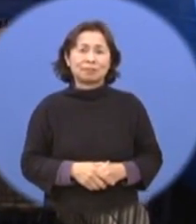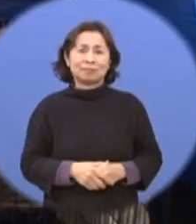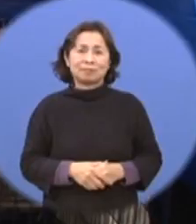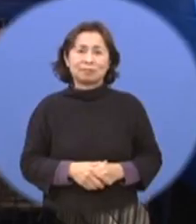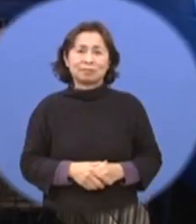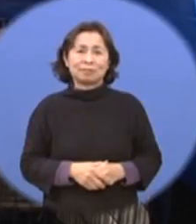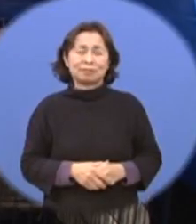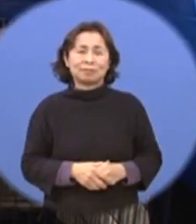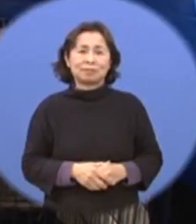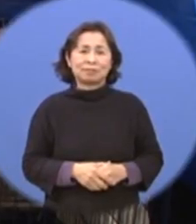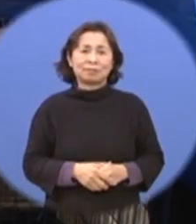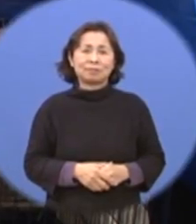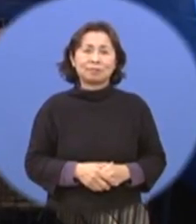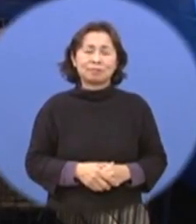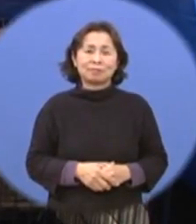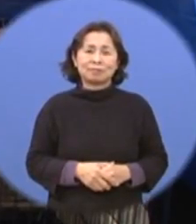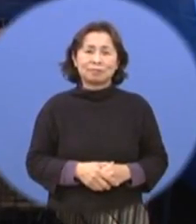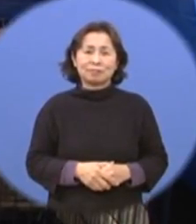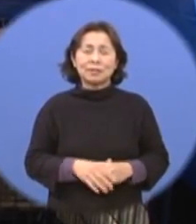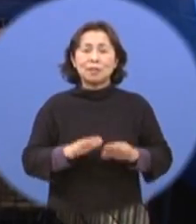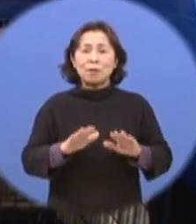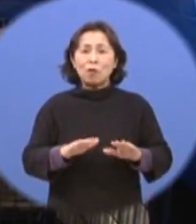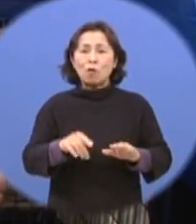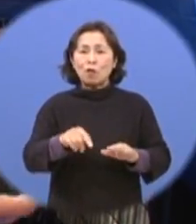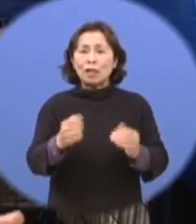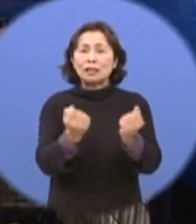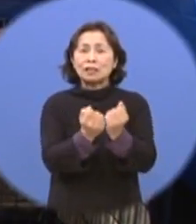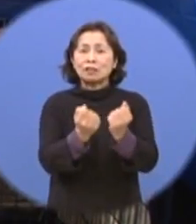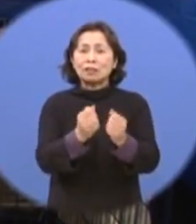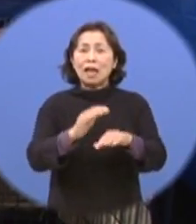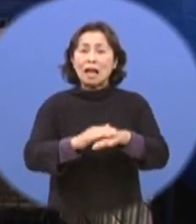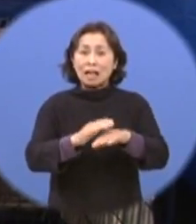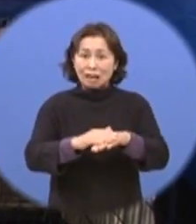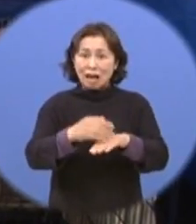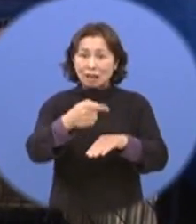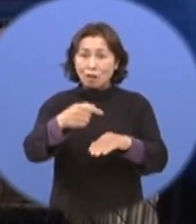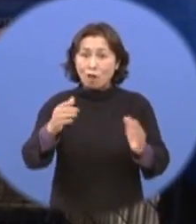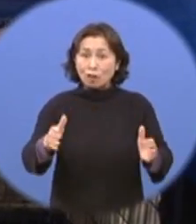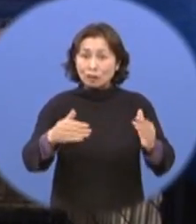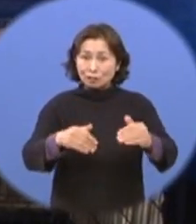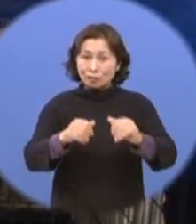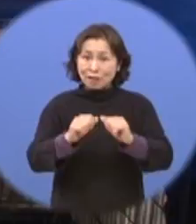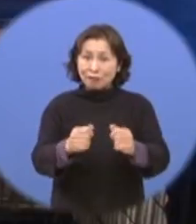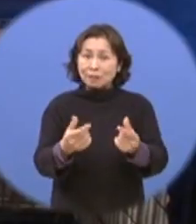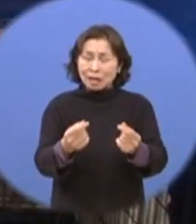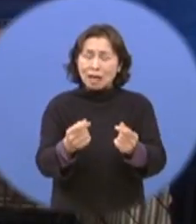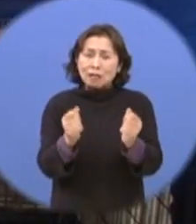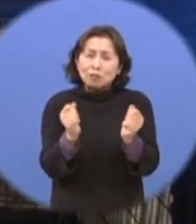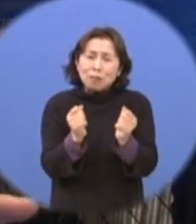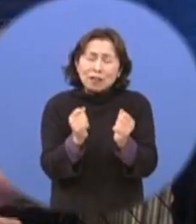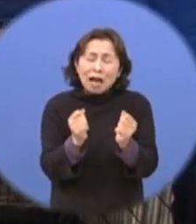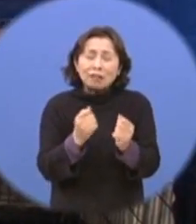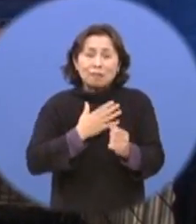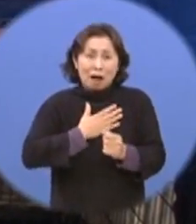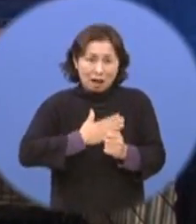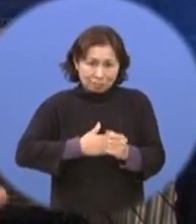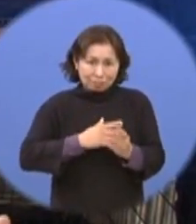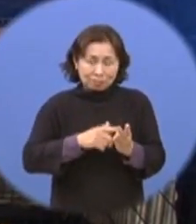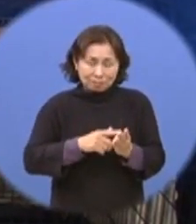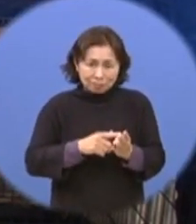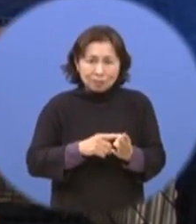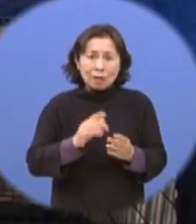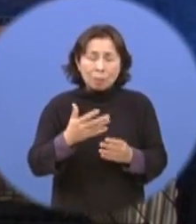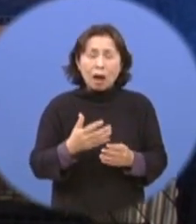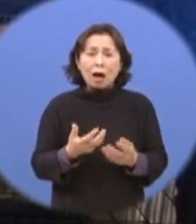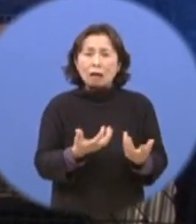へしつけ方教室させていただいたんですけどもまずは床にさ座っていただいて冷たいでしょとかですね人ごみの中